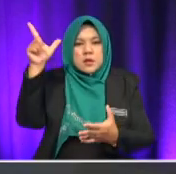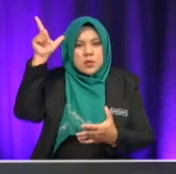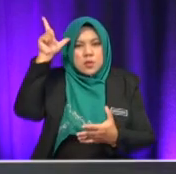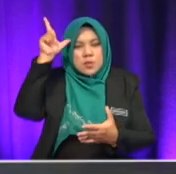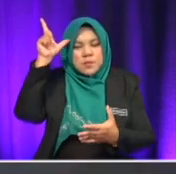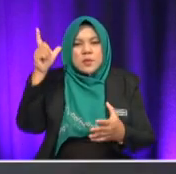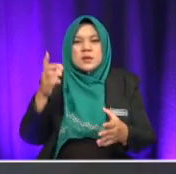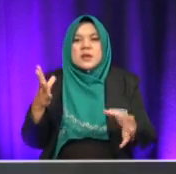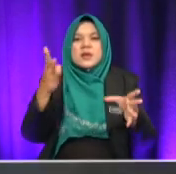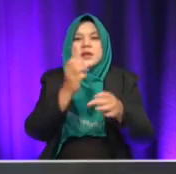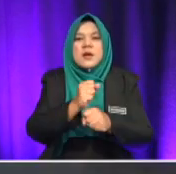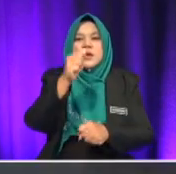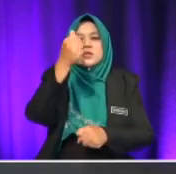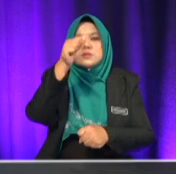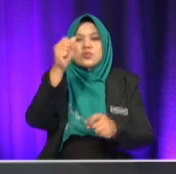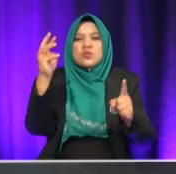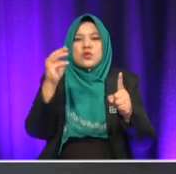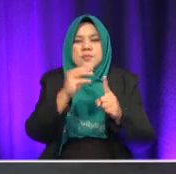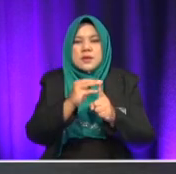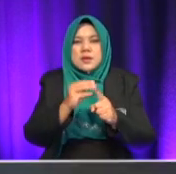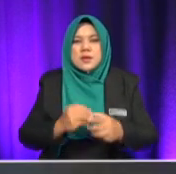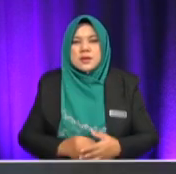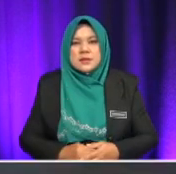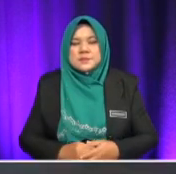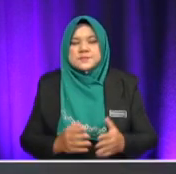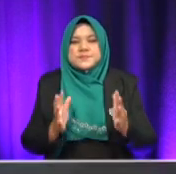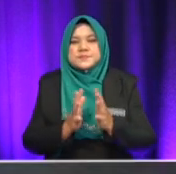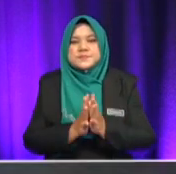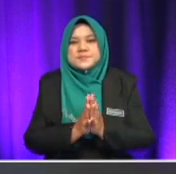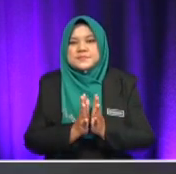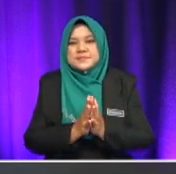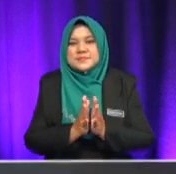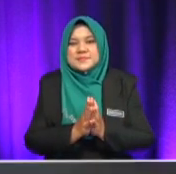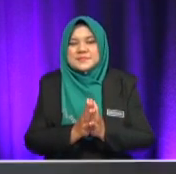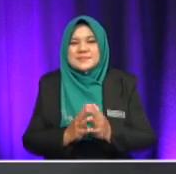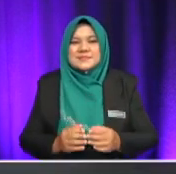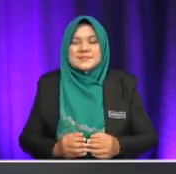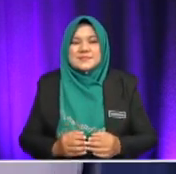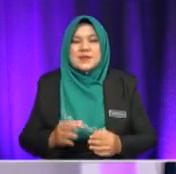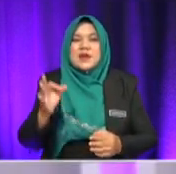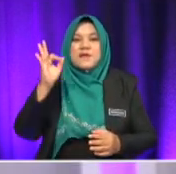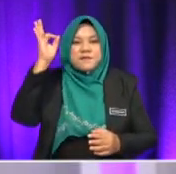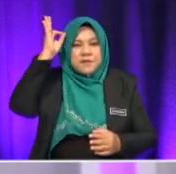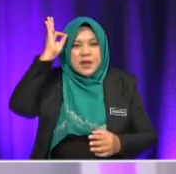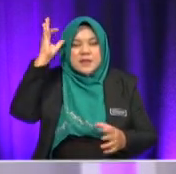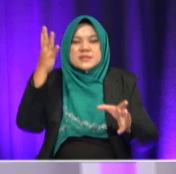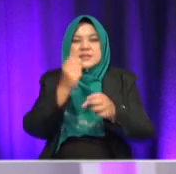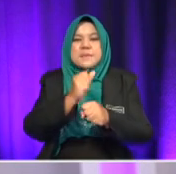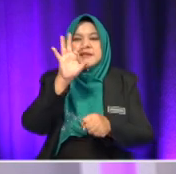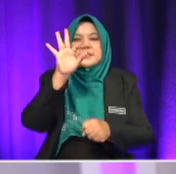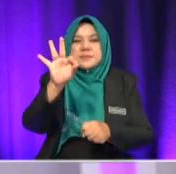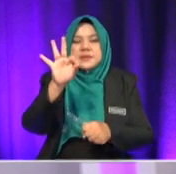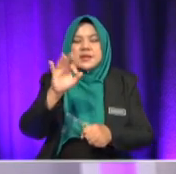10 10 Man ya tepuk tangan Faiz sembilan Farah